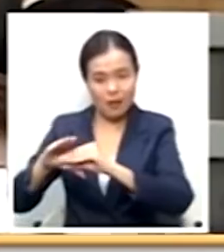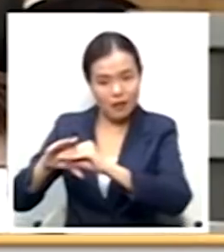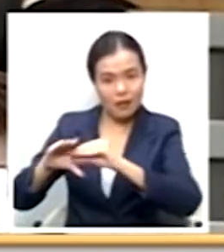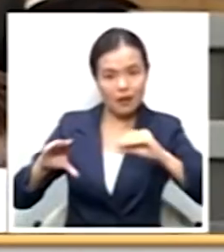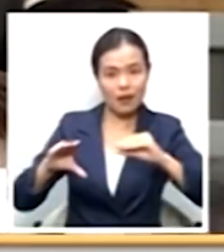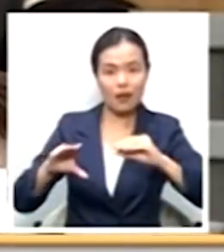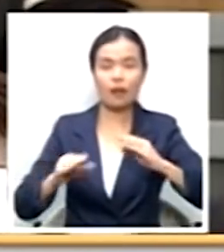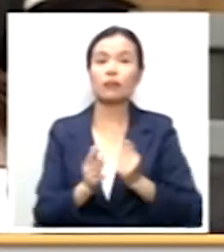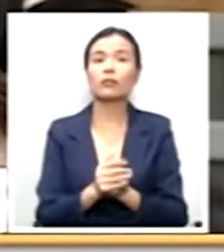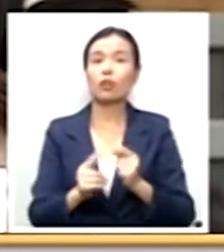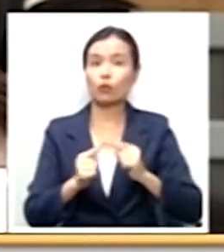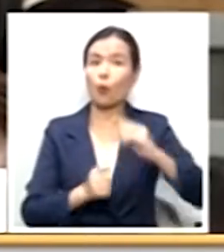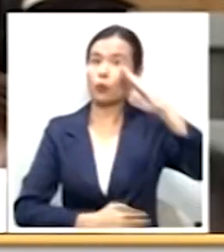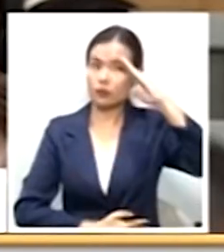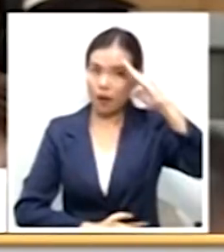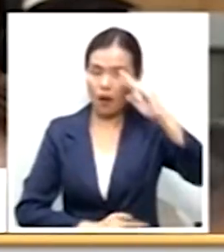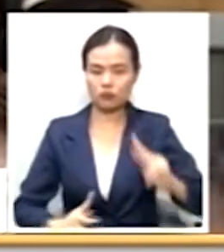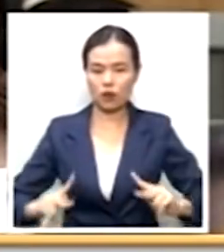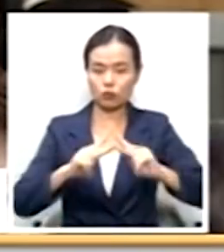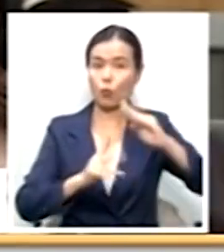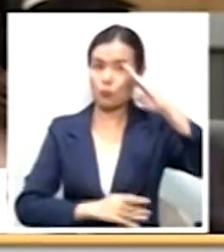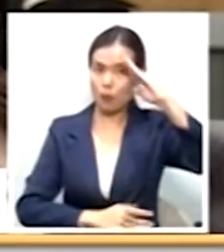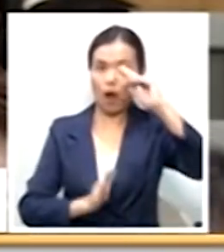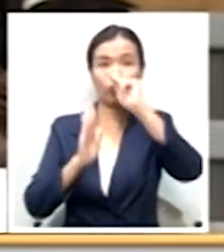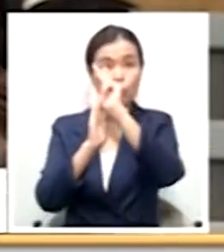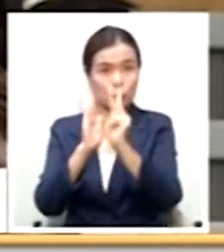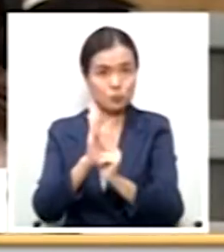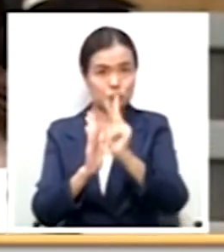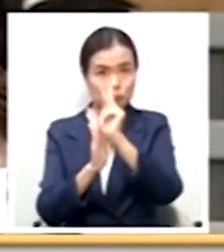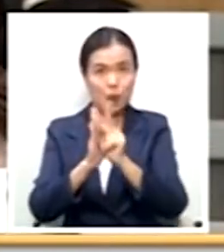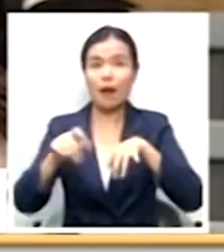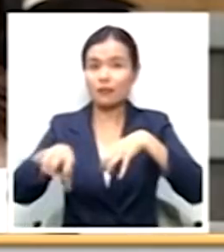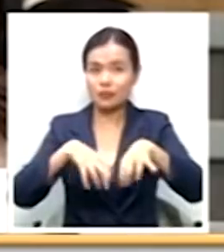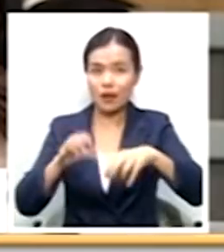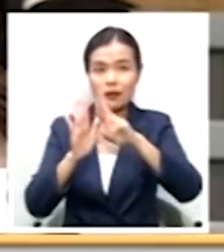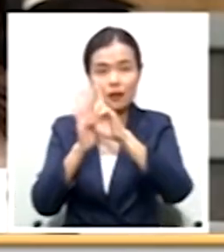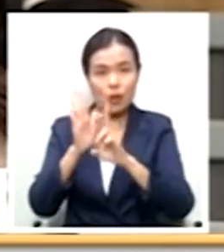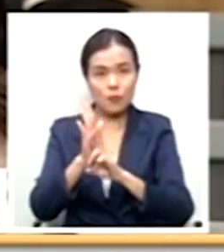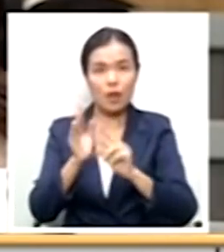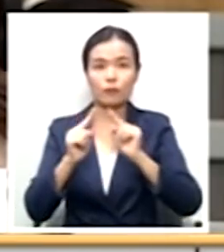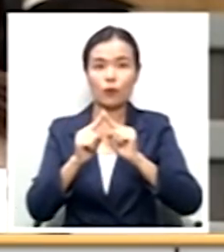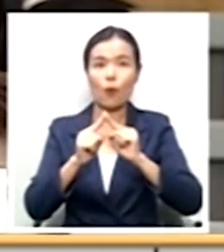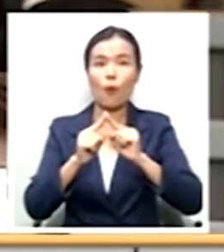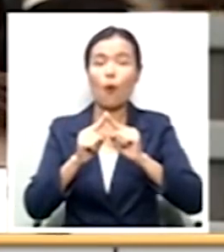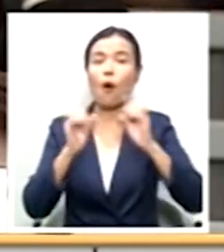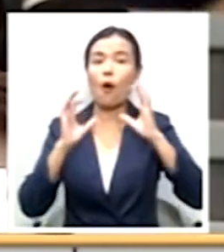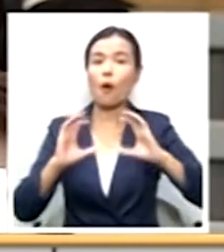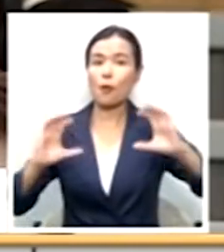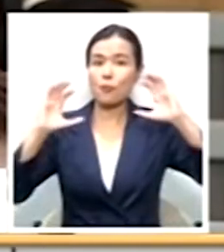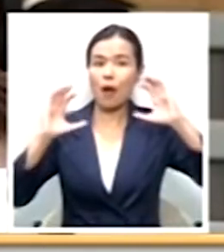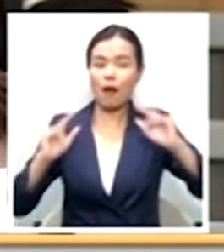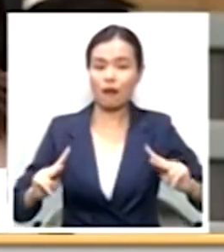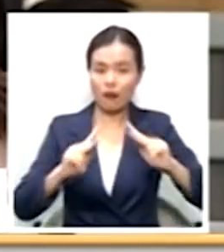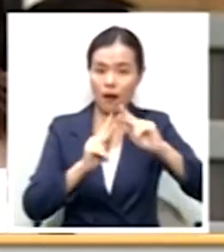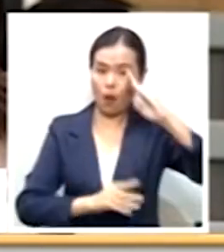กองทัพไทยกระทรวงกลาโหมตามกฎหมายว่าด้วยการจัดระเบียบราชการกระทรวงกลาโหมเฉพาะในส่วน